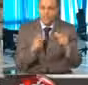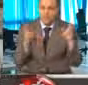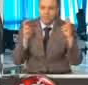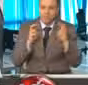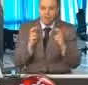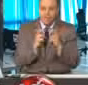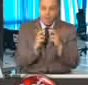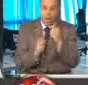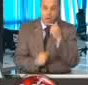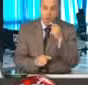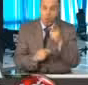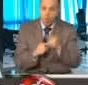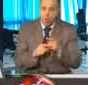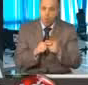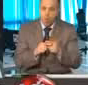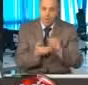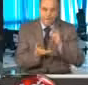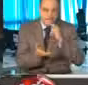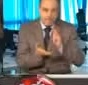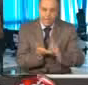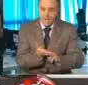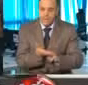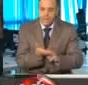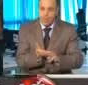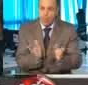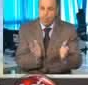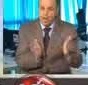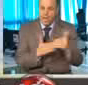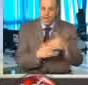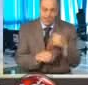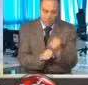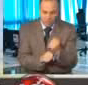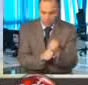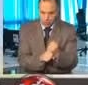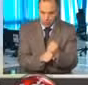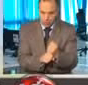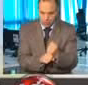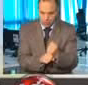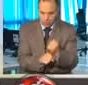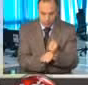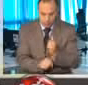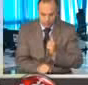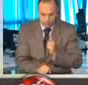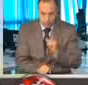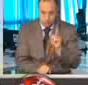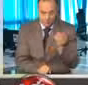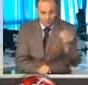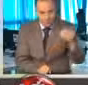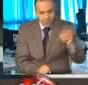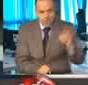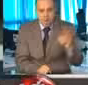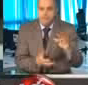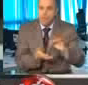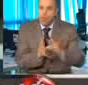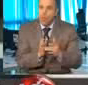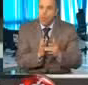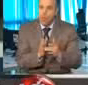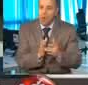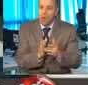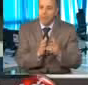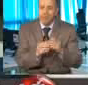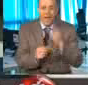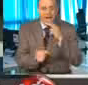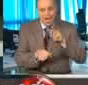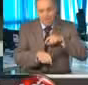للكهرباء والغاز والبريد التونسي والوكالة الوطنية للتشغيل والعمل المستقل، إضافة إلى جميع مصالح الحالة